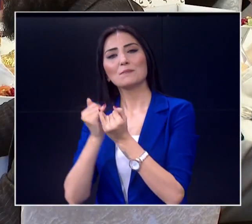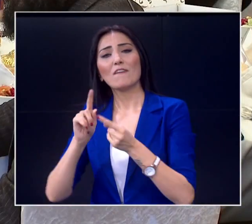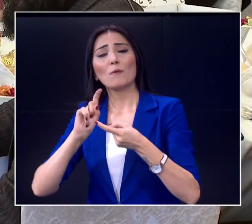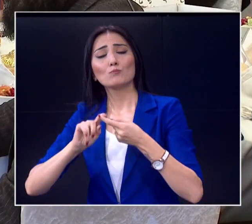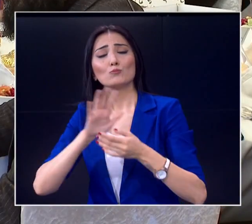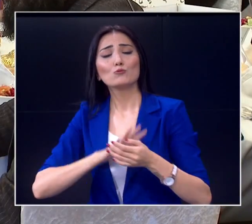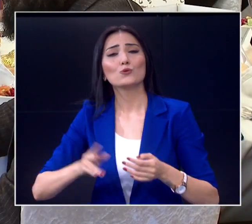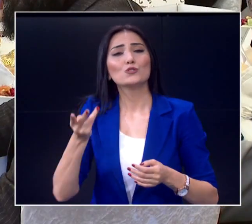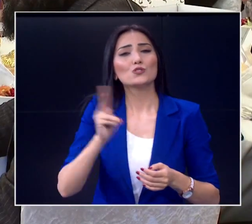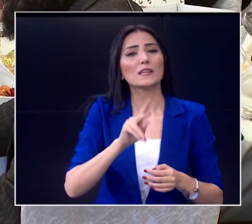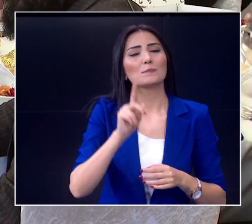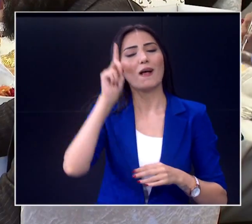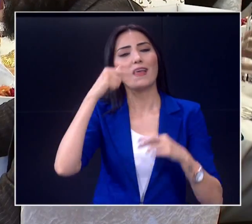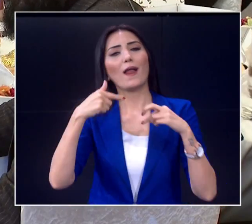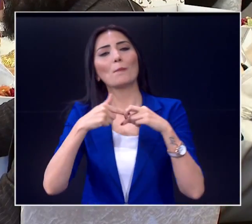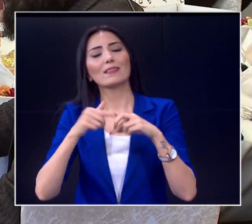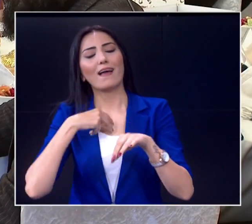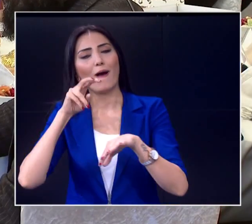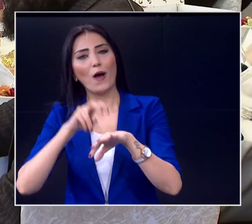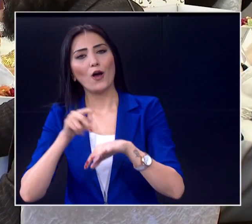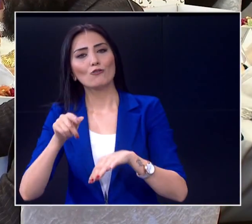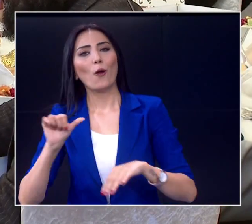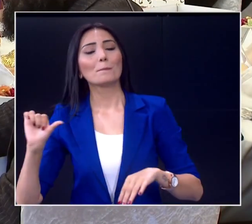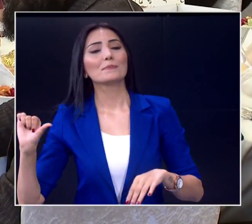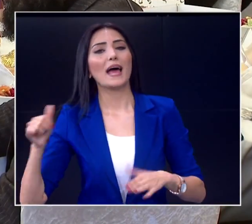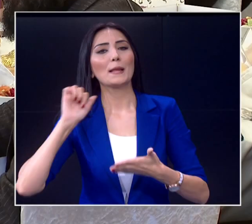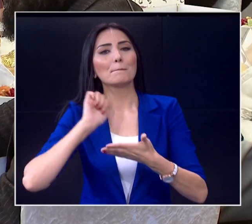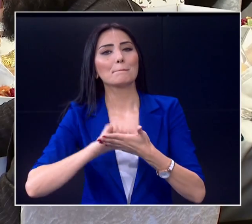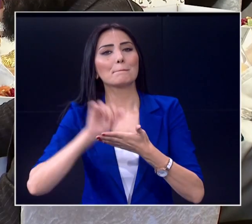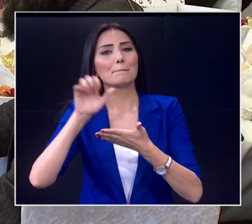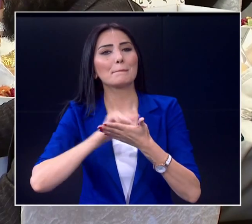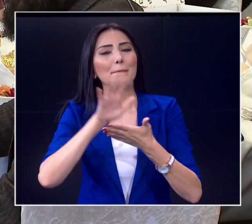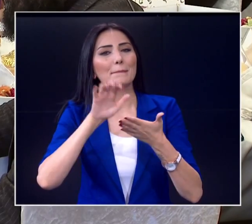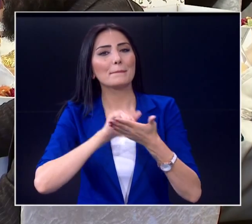de rahmetle anıyorum. Değerli basın mensupları,